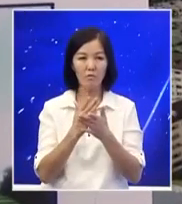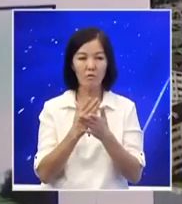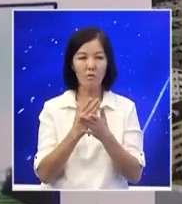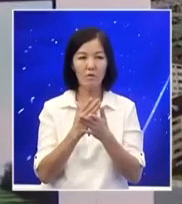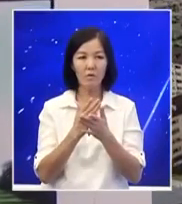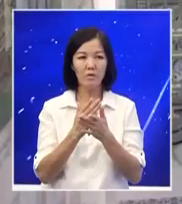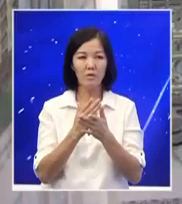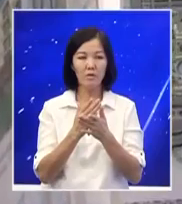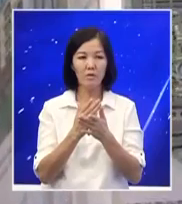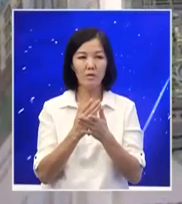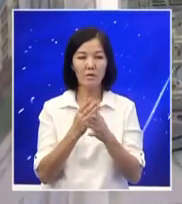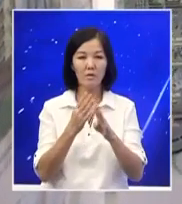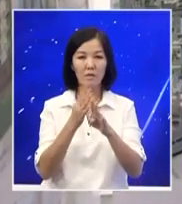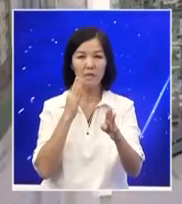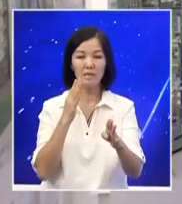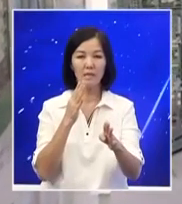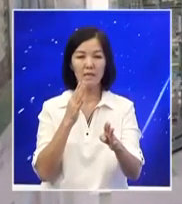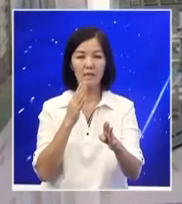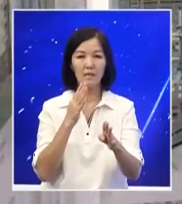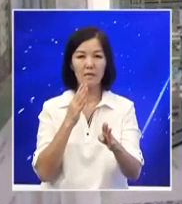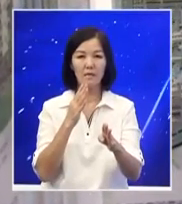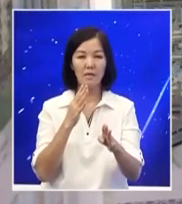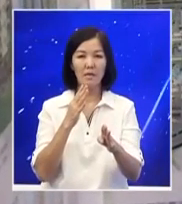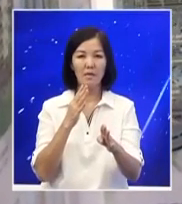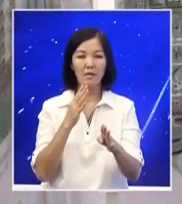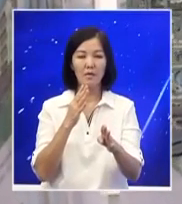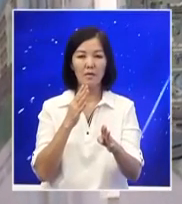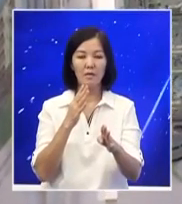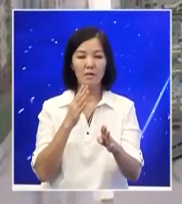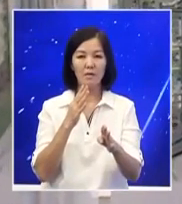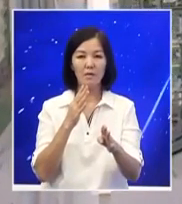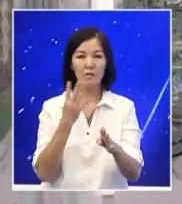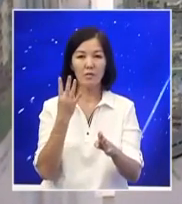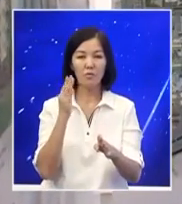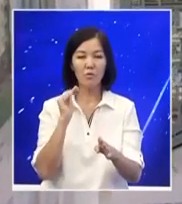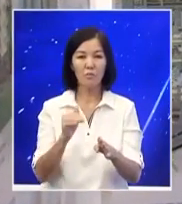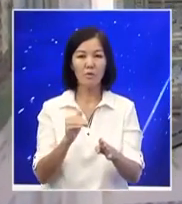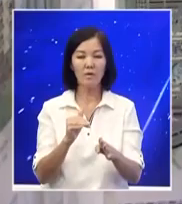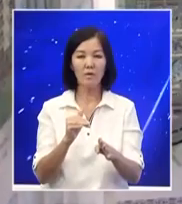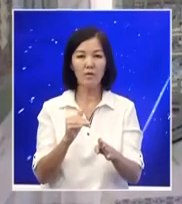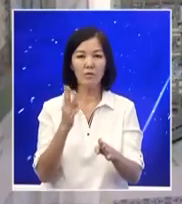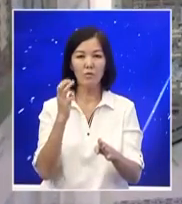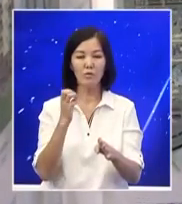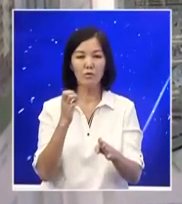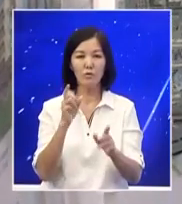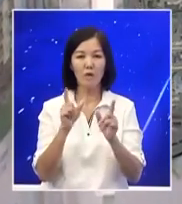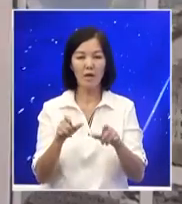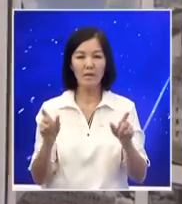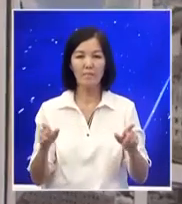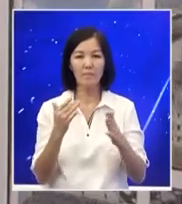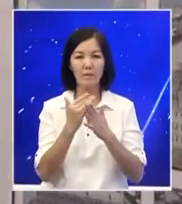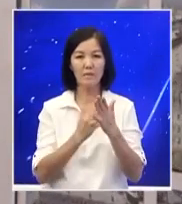Я бұлар очередники 87-2010 года. У нас вот 4174 именно по этой программе будет